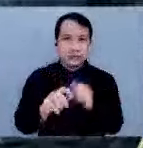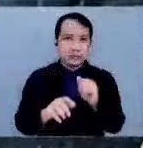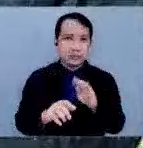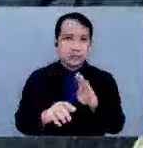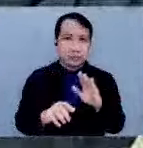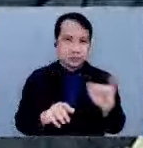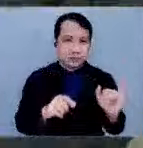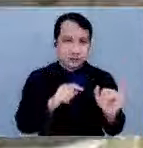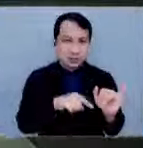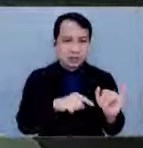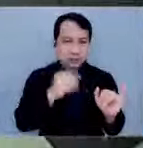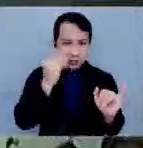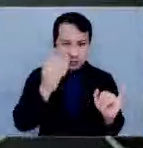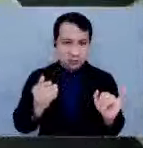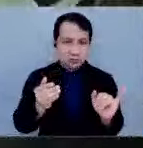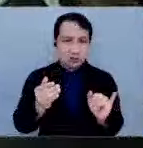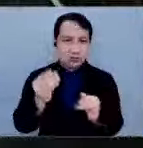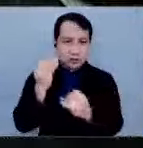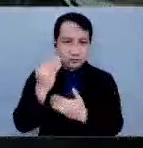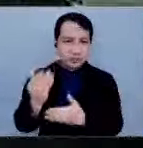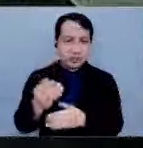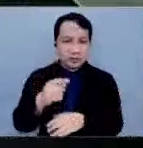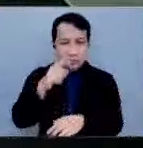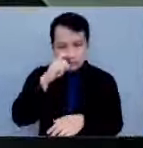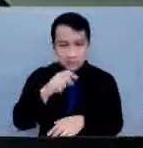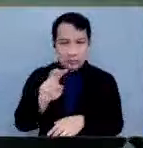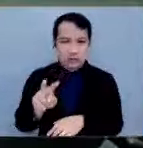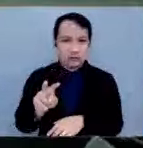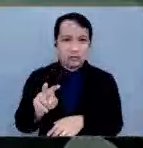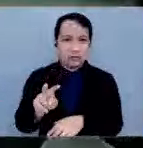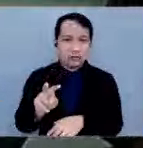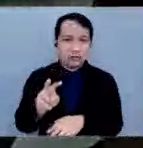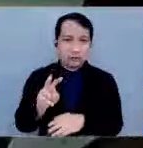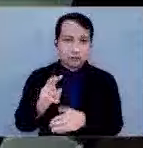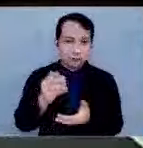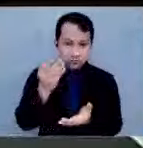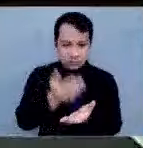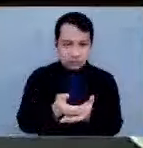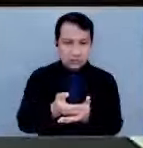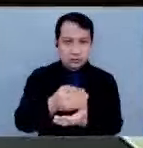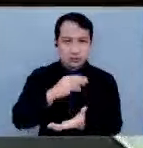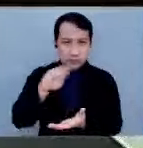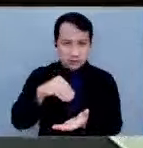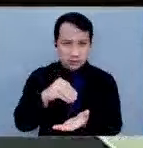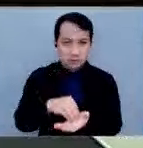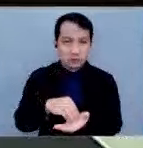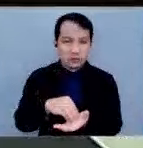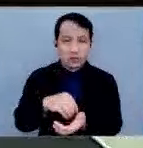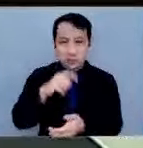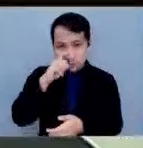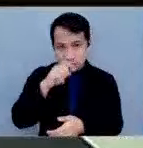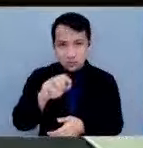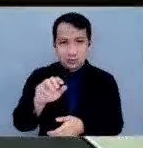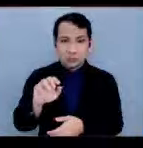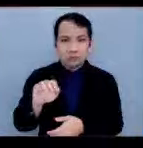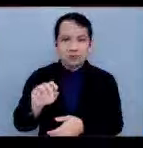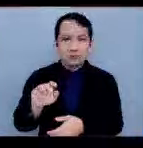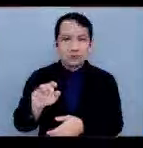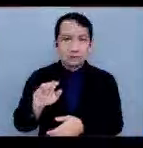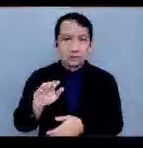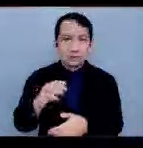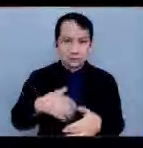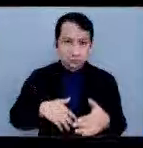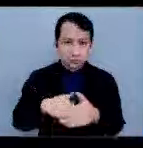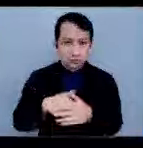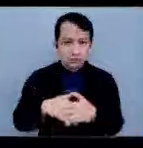pangalan ang kanyang magdadalawang taong gulang na anak nang abutan namin sa bahay nila sa Mandaluyong. 14 anyos lamang siya nang mabuntis ng menor